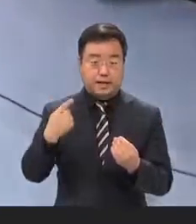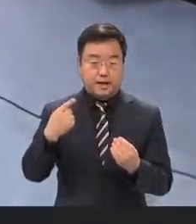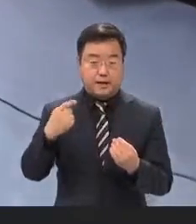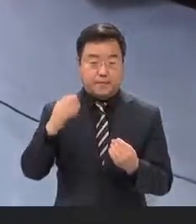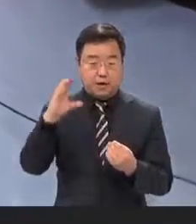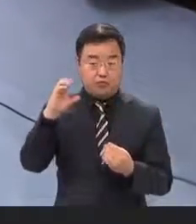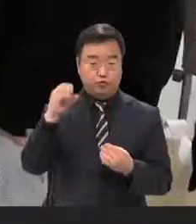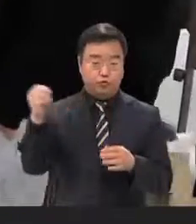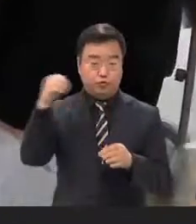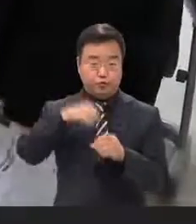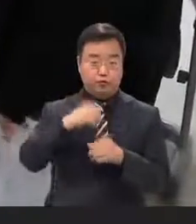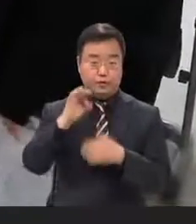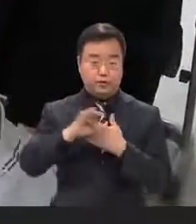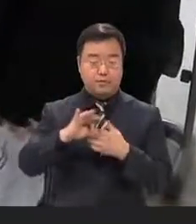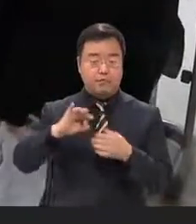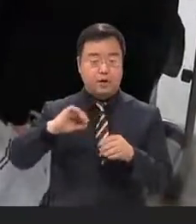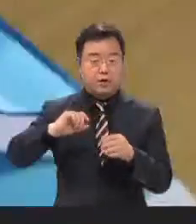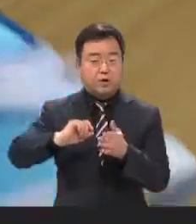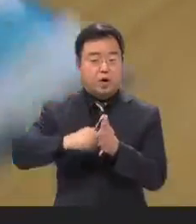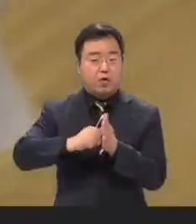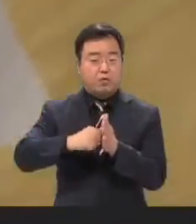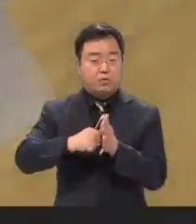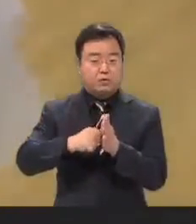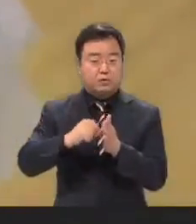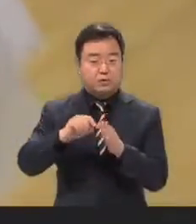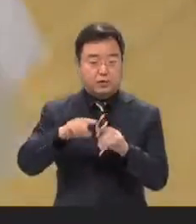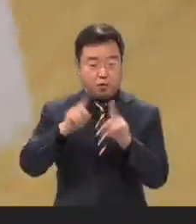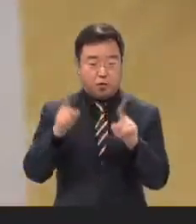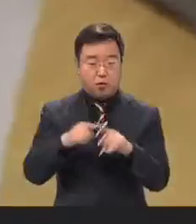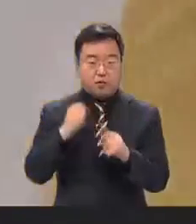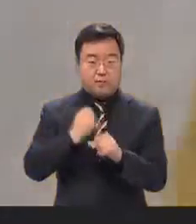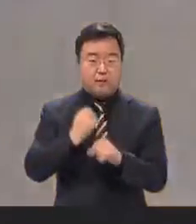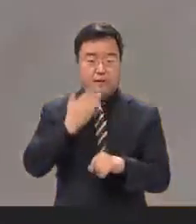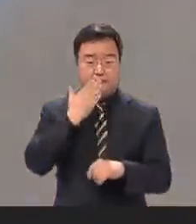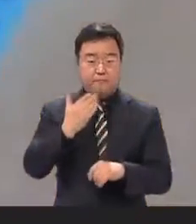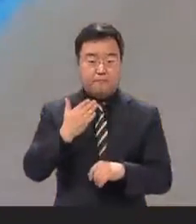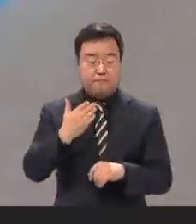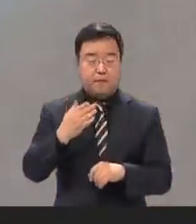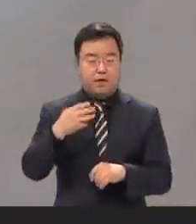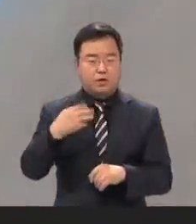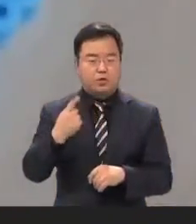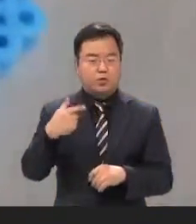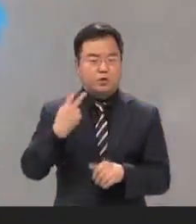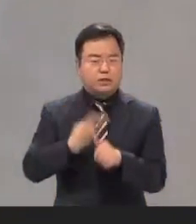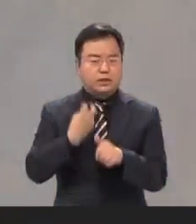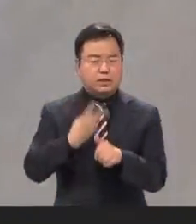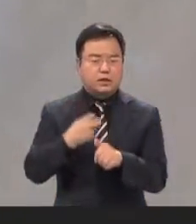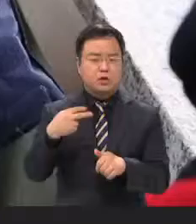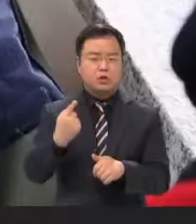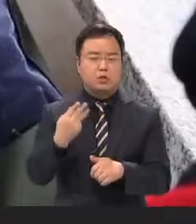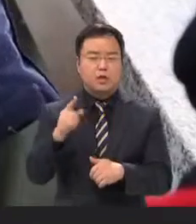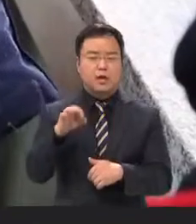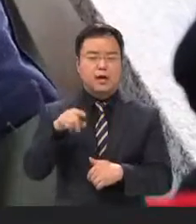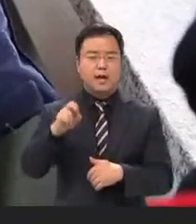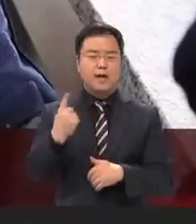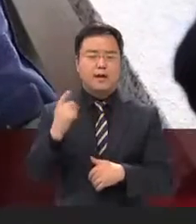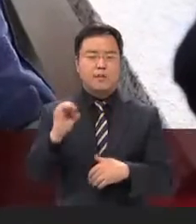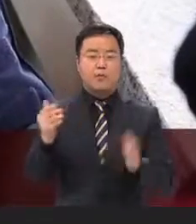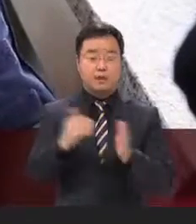됩니다. 토끼도 도라에몽도 퍼즐만 맞추면 얼마든지 만들 수 있습니다.